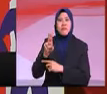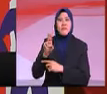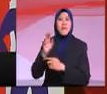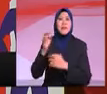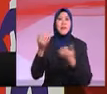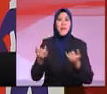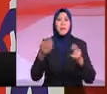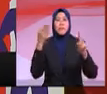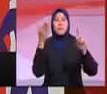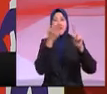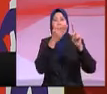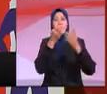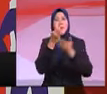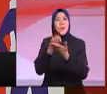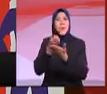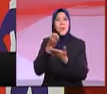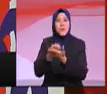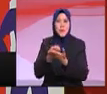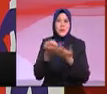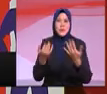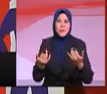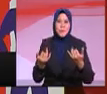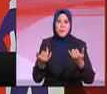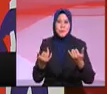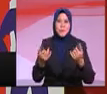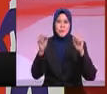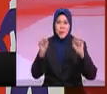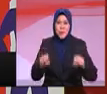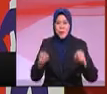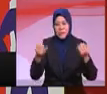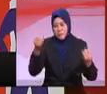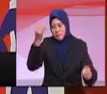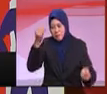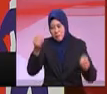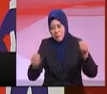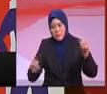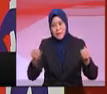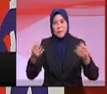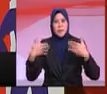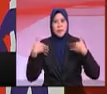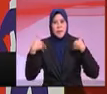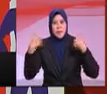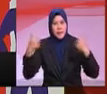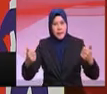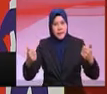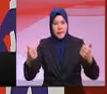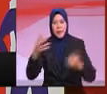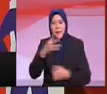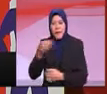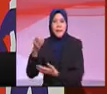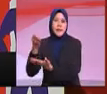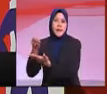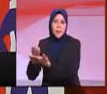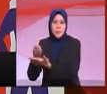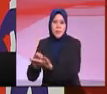Jadi kita lihat inilah yang kita kena timbangkan antara kesihatan dan juga ekonomi.